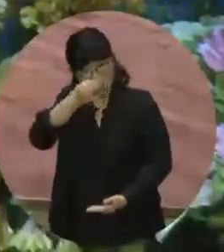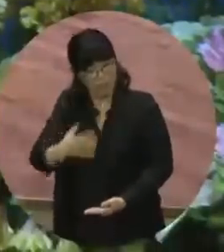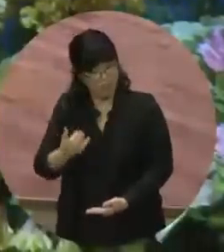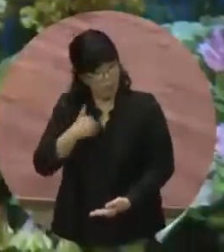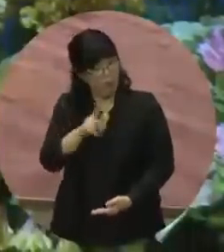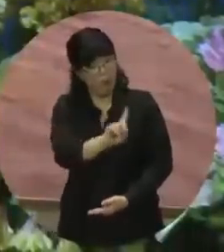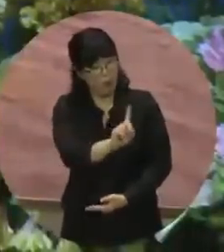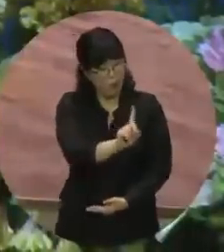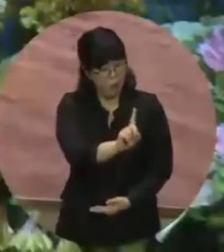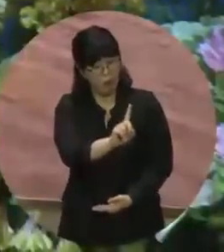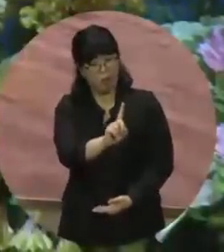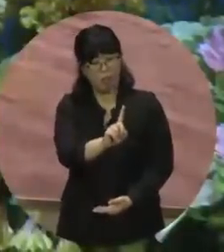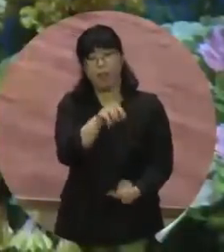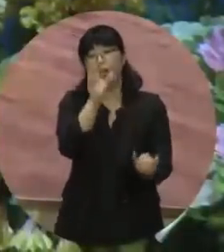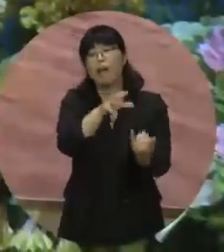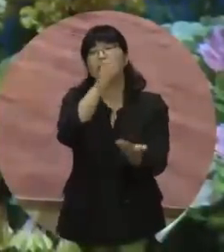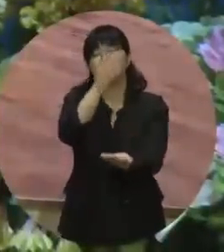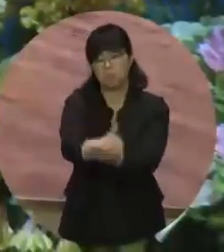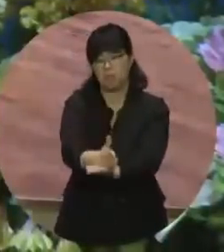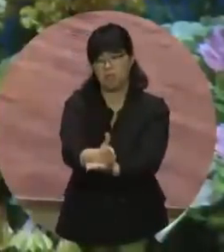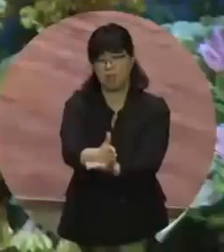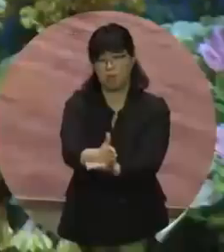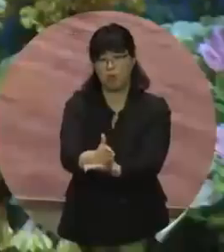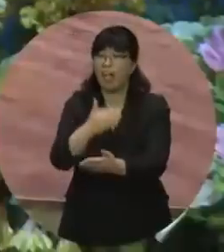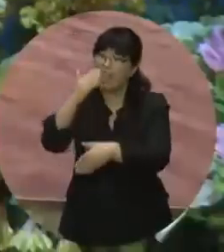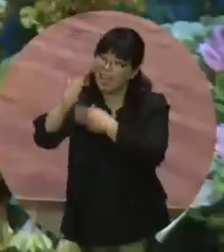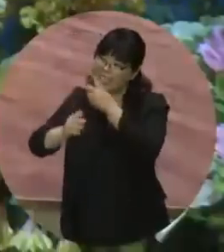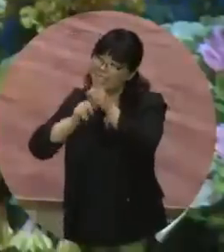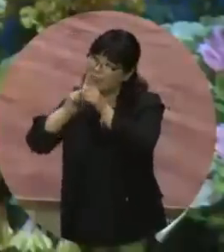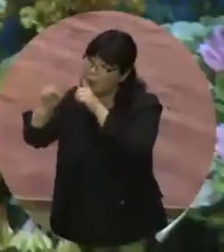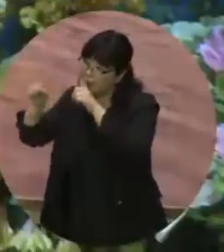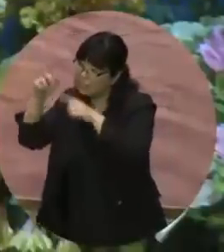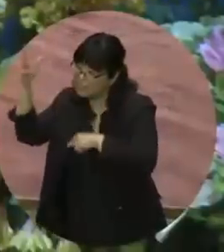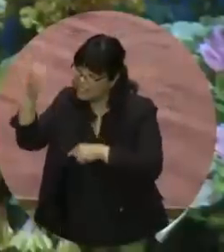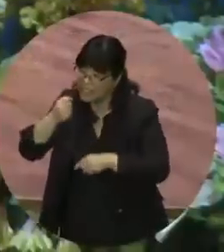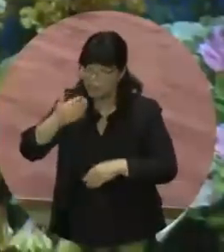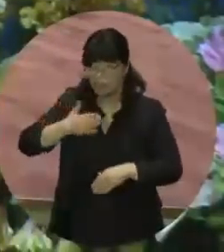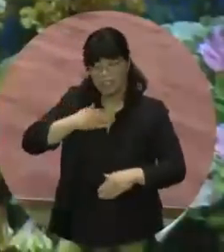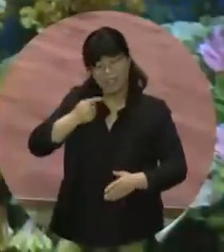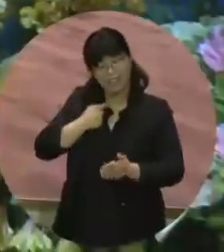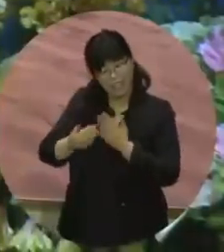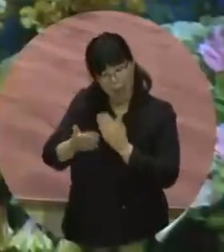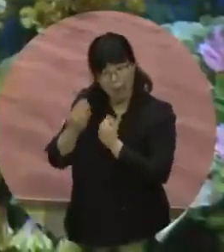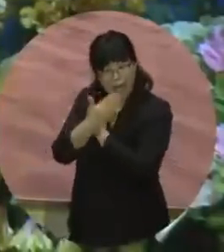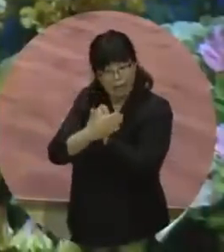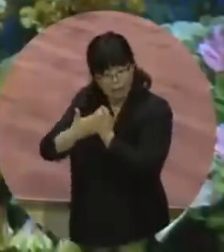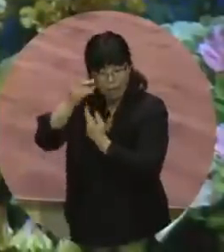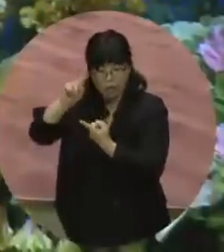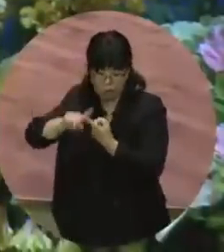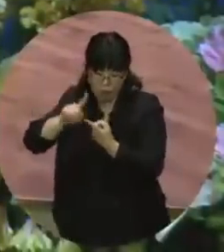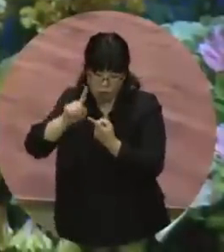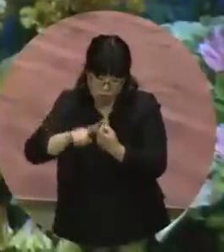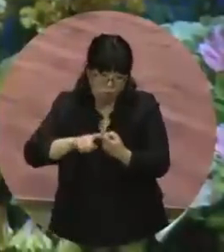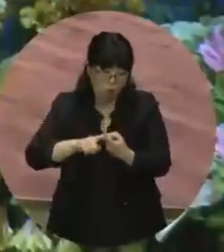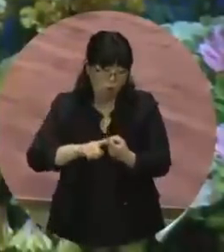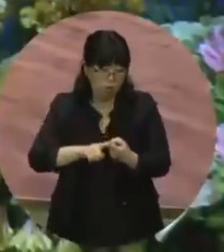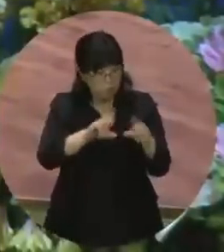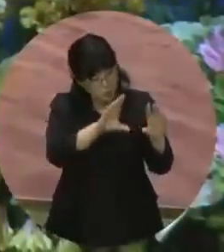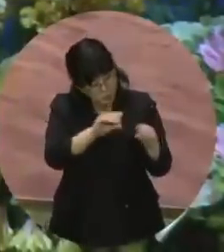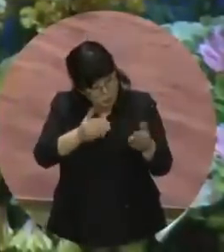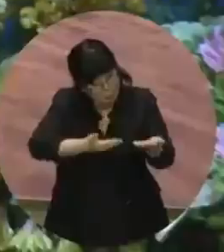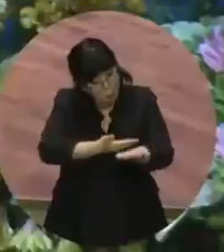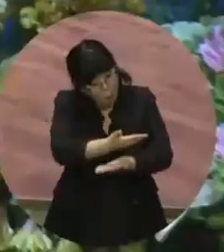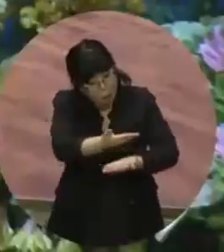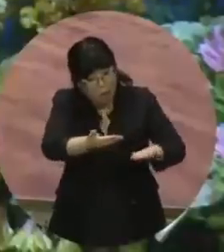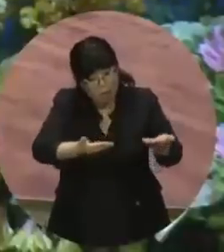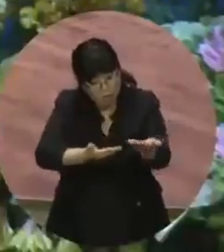내가 체험한 그리스도, 내가 체험한 강단 메시지, 아멘. 내가 훈련 통해 받은 이 은혜,